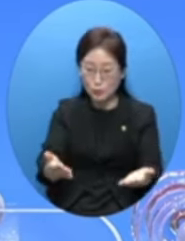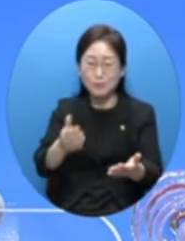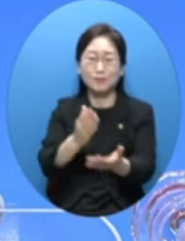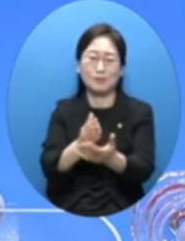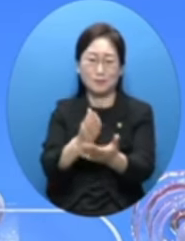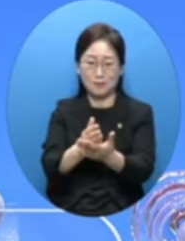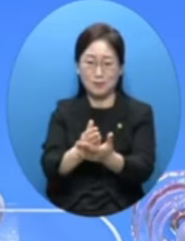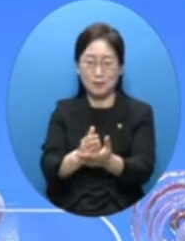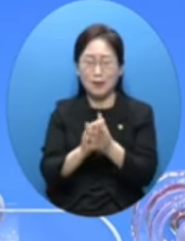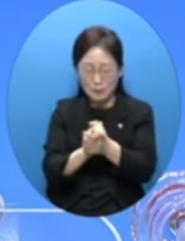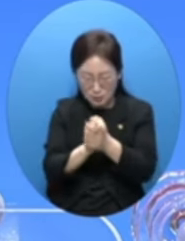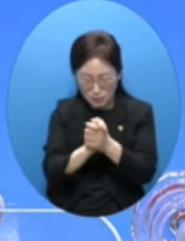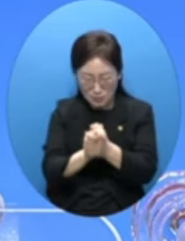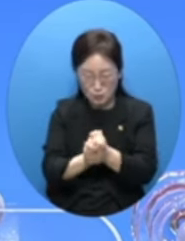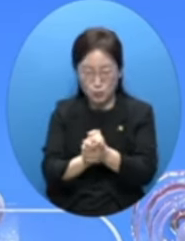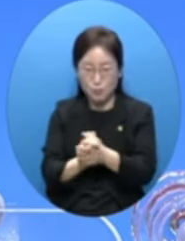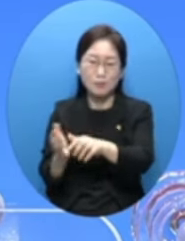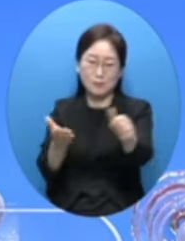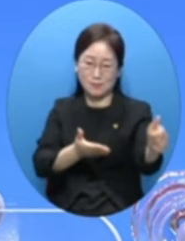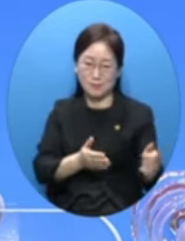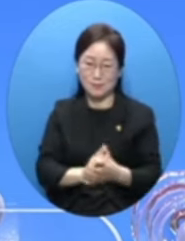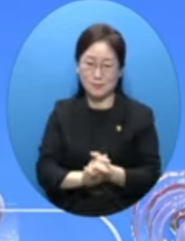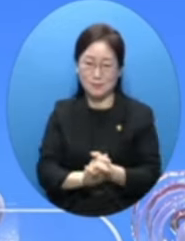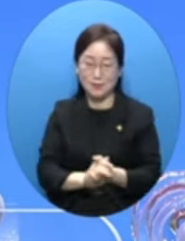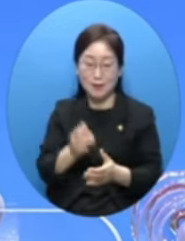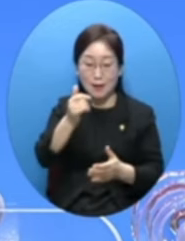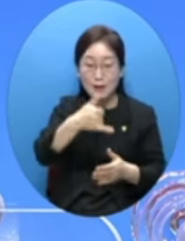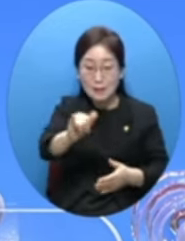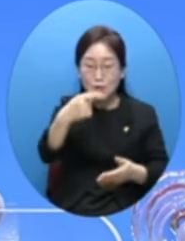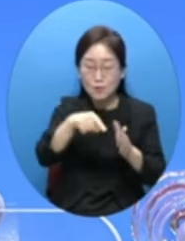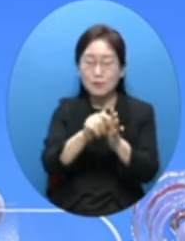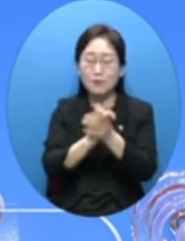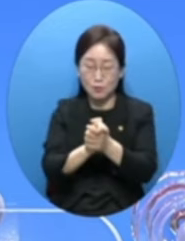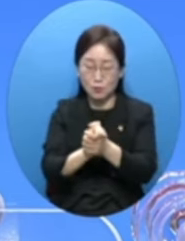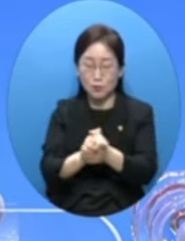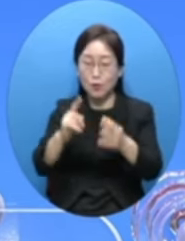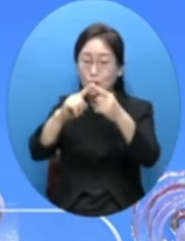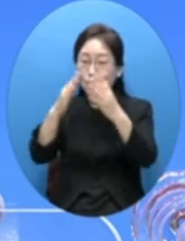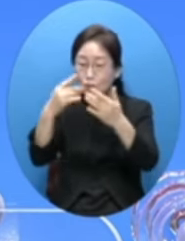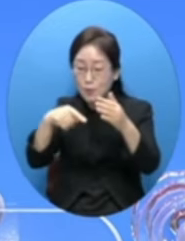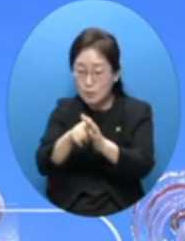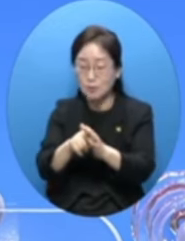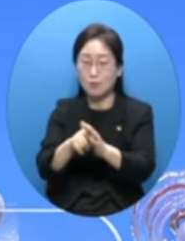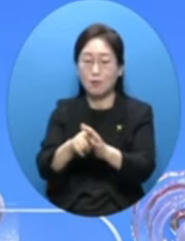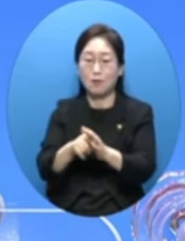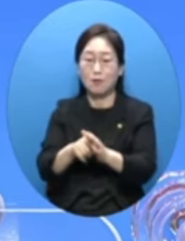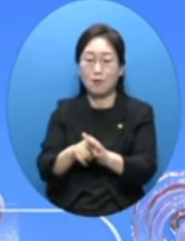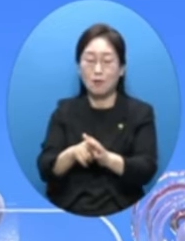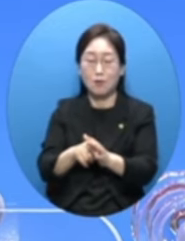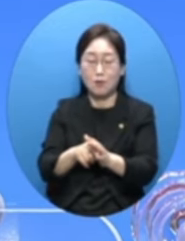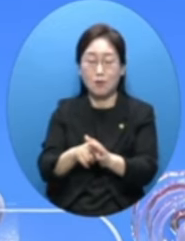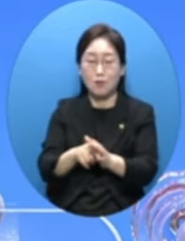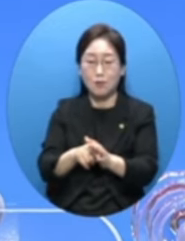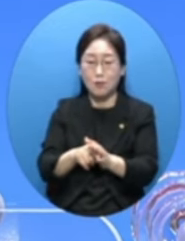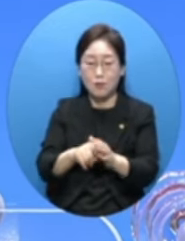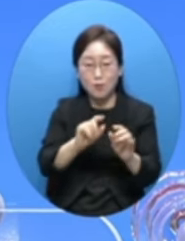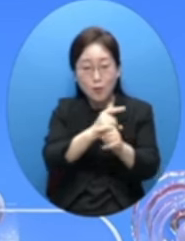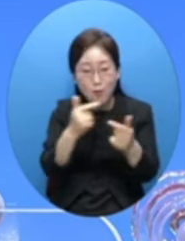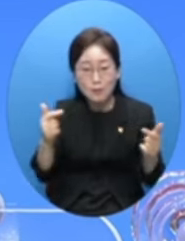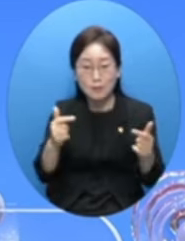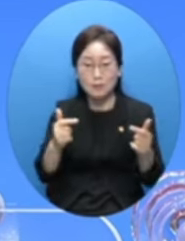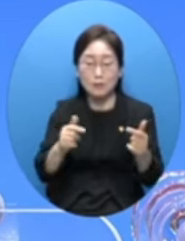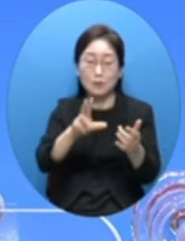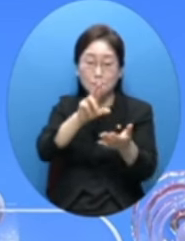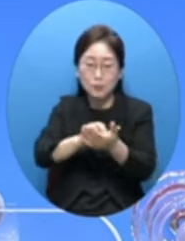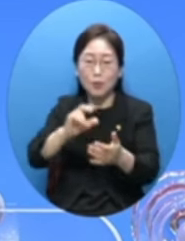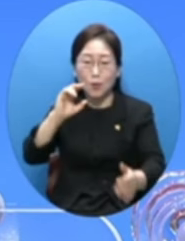바로 기도 용사로 세우신 것입니다. 자녀들을 위해서 기도하고 교회를 위해서 기도하고 모든 여러 가지